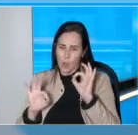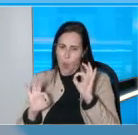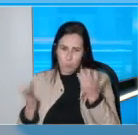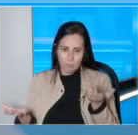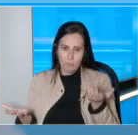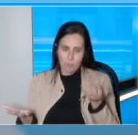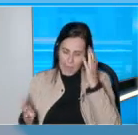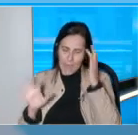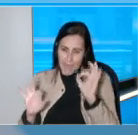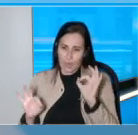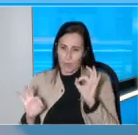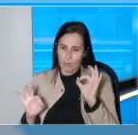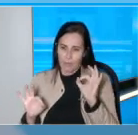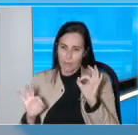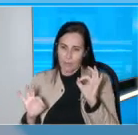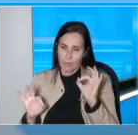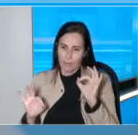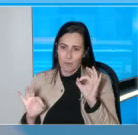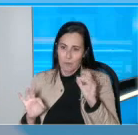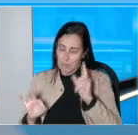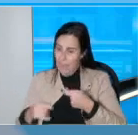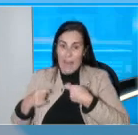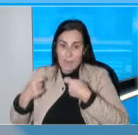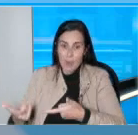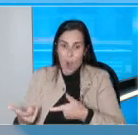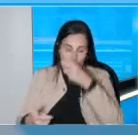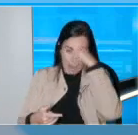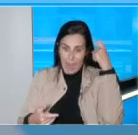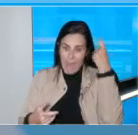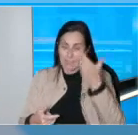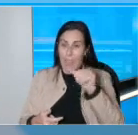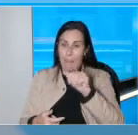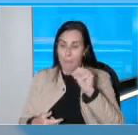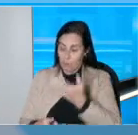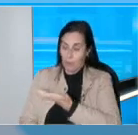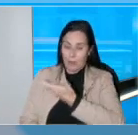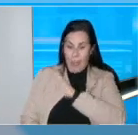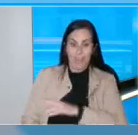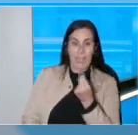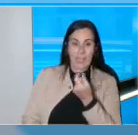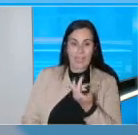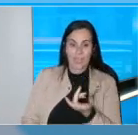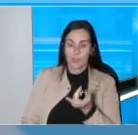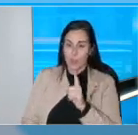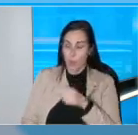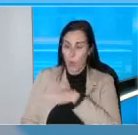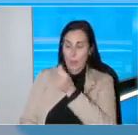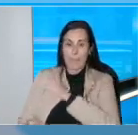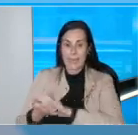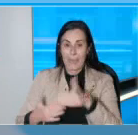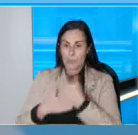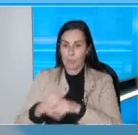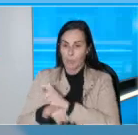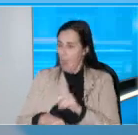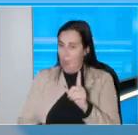אומר, ההיגיון הבריא אומר, שהיה צריך למכור בקיץ האחרון את אמבפה, כדי להכניס כסף לקופת המועדון, כדי שלא ילך בחינם בסוף